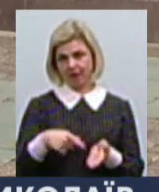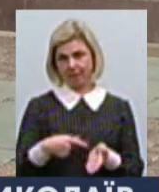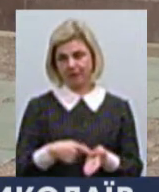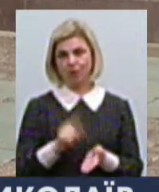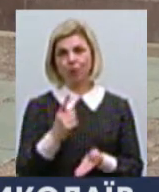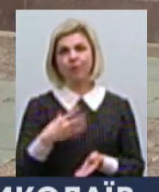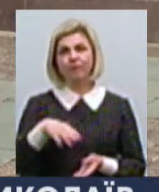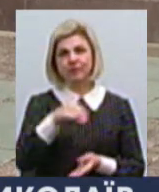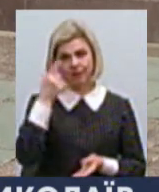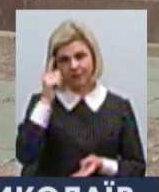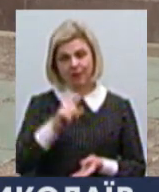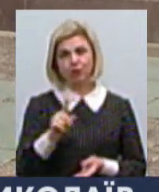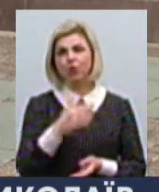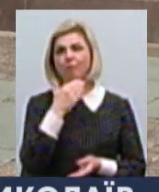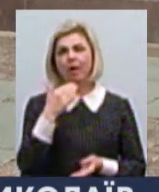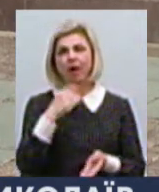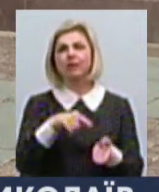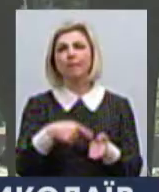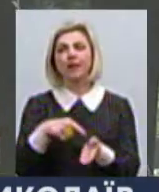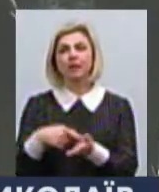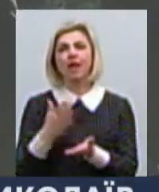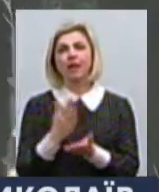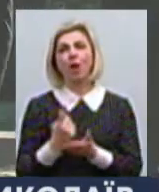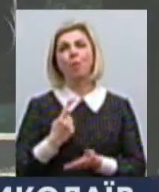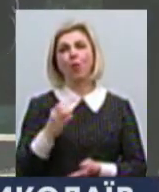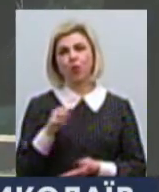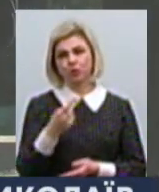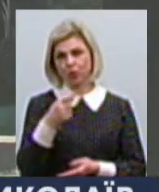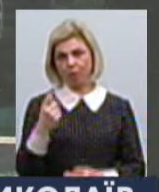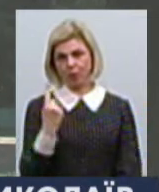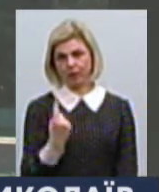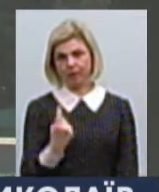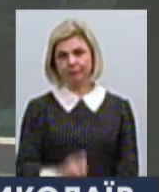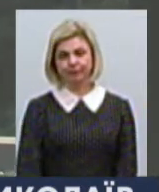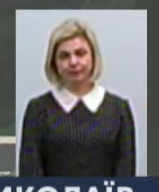всі знають, що не в дуже багатьох містах є пост номер 1.